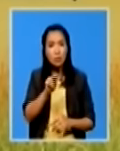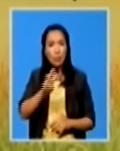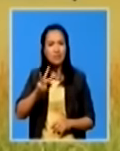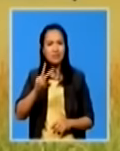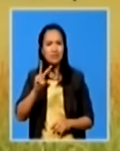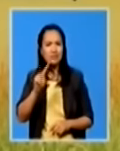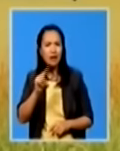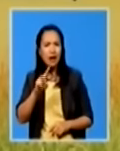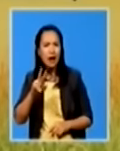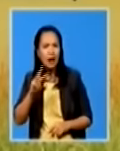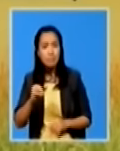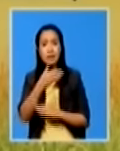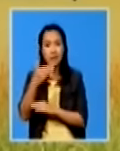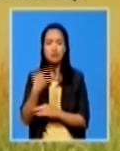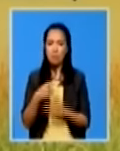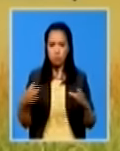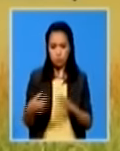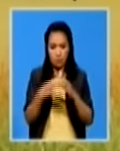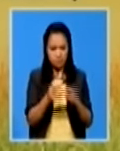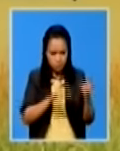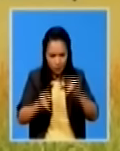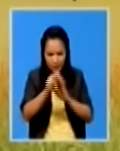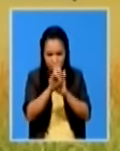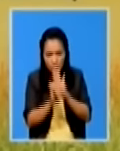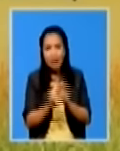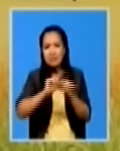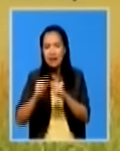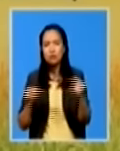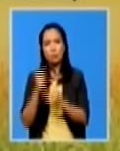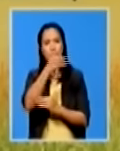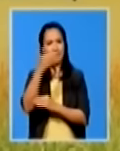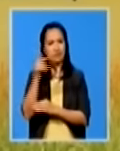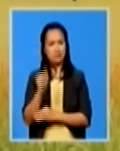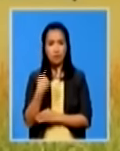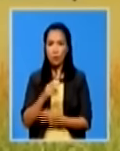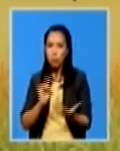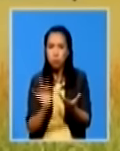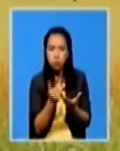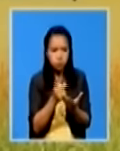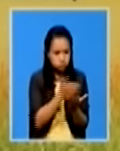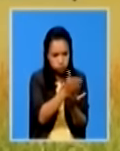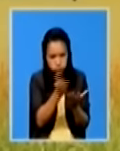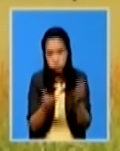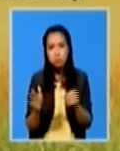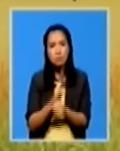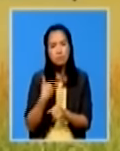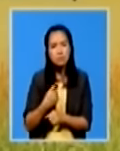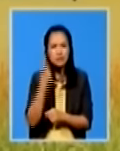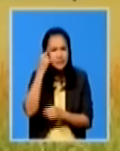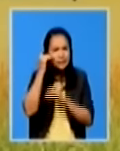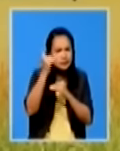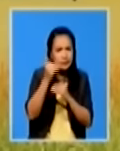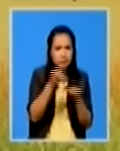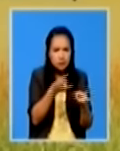าติให้มีหน้าที่ในการกำกับนโยบายทางด้านนี้ของประเทศจะต้องมีเอกภาพในทุกๆมิตินะครับเช่นการกำหนดทิศท